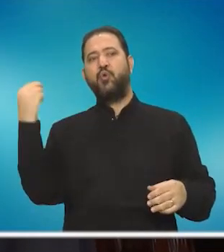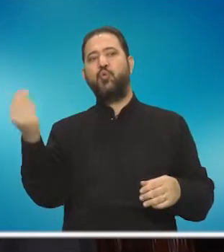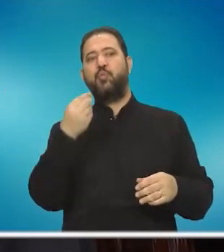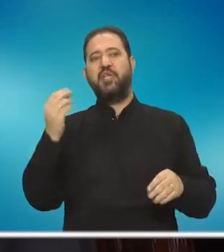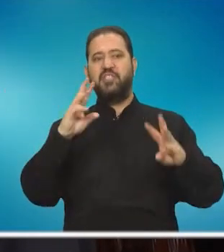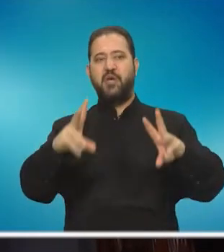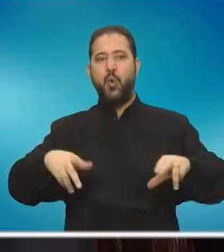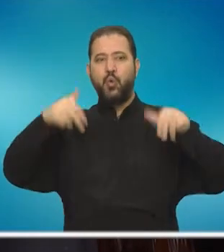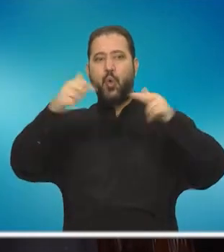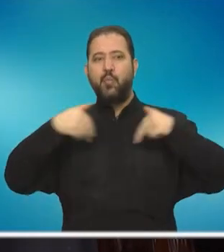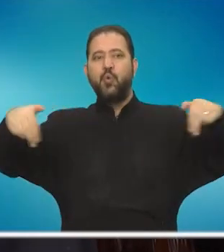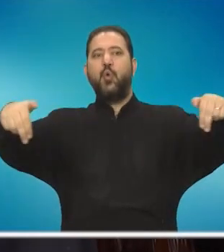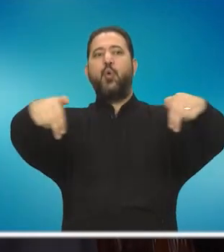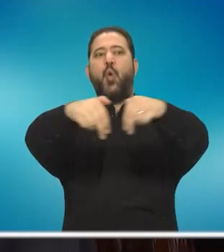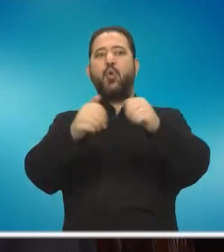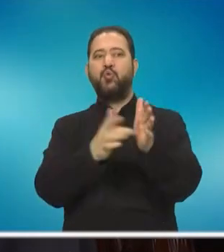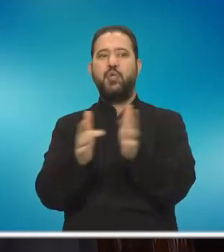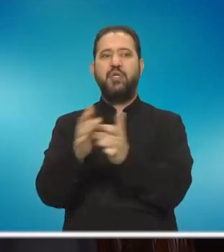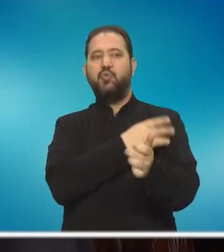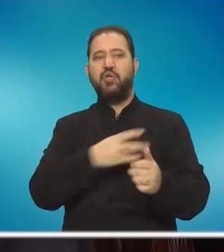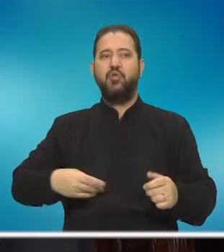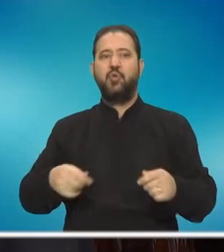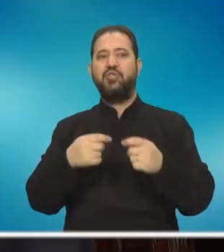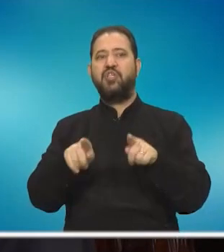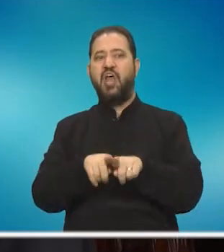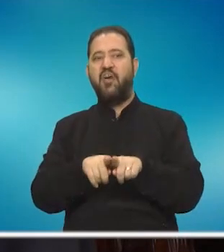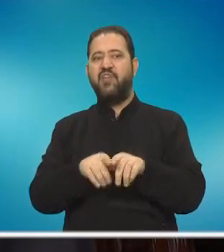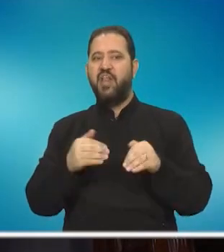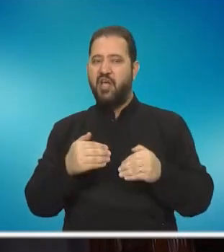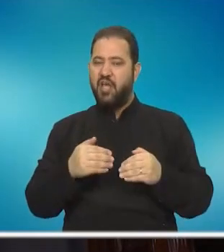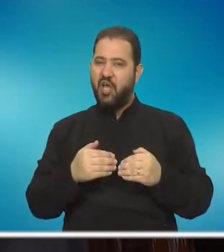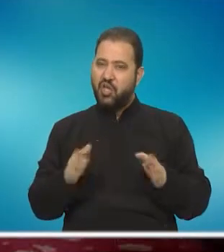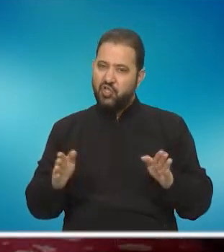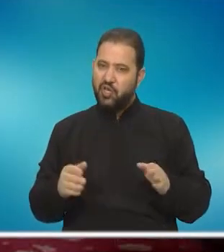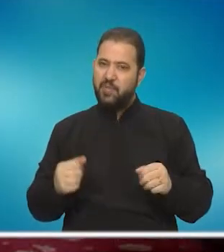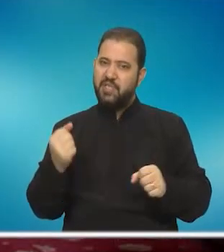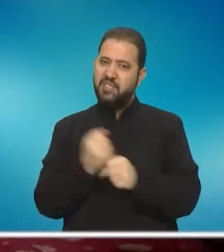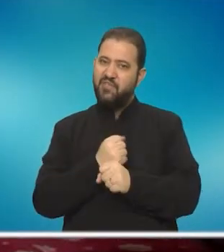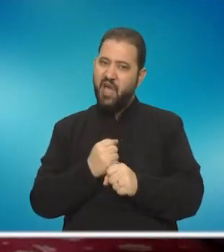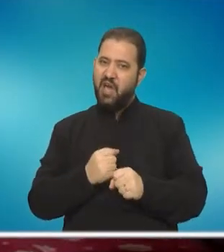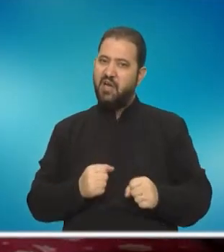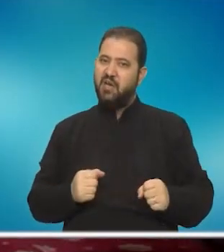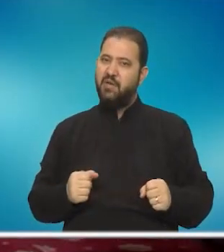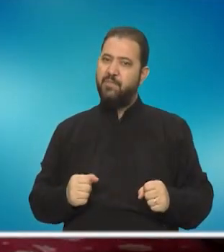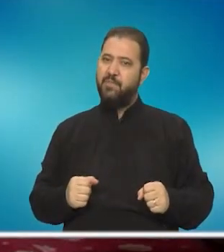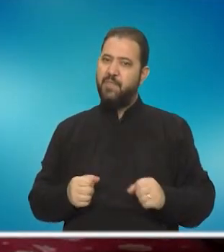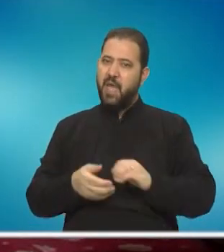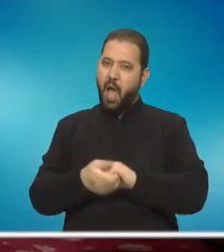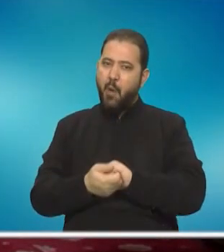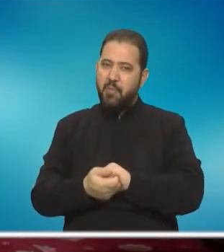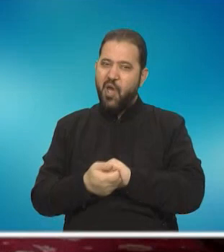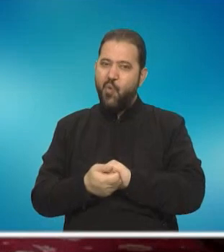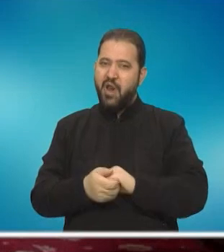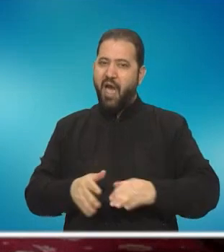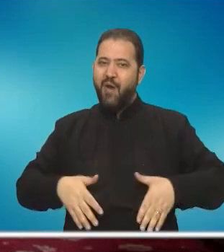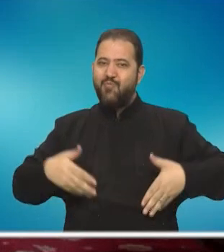întrupat, Domnul nostru Iisus Hristos, și totodată, încet, încet să devină părtaș la această lucrare. Este emoționant